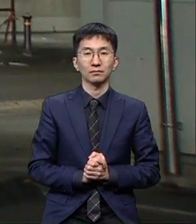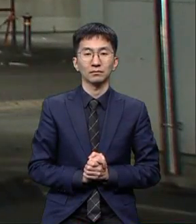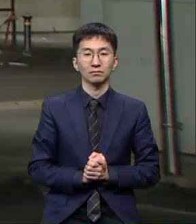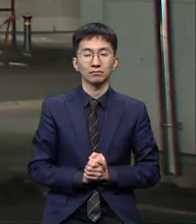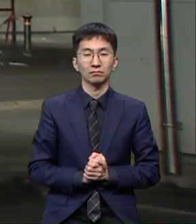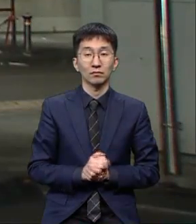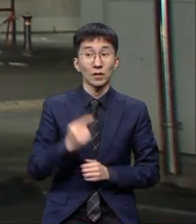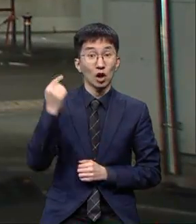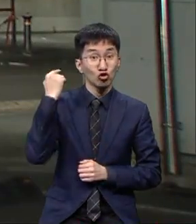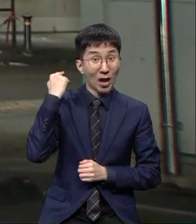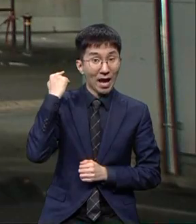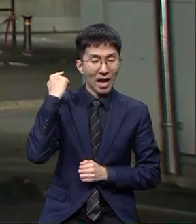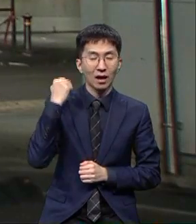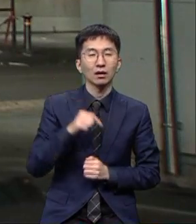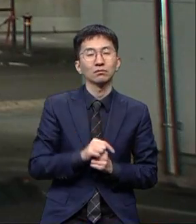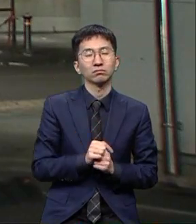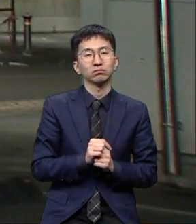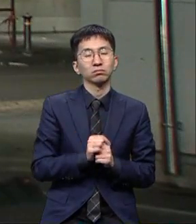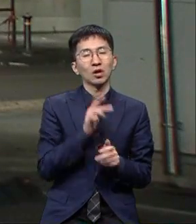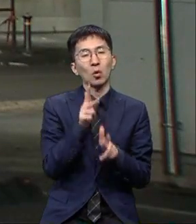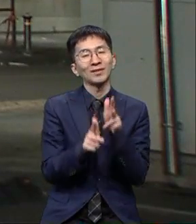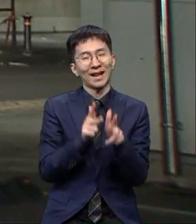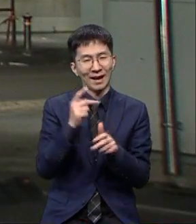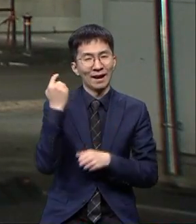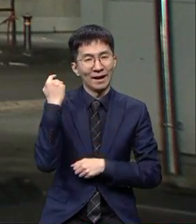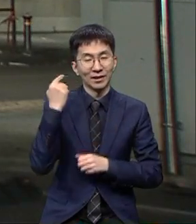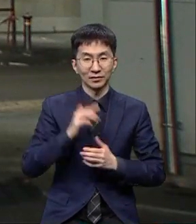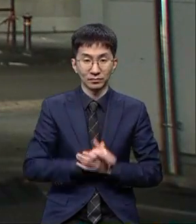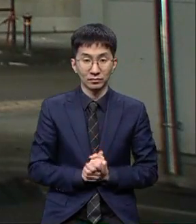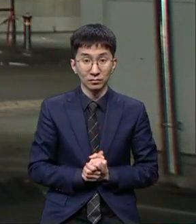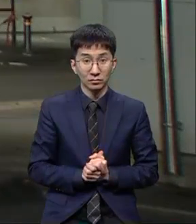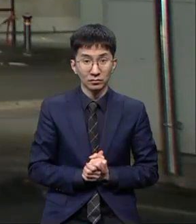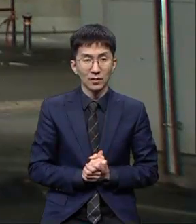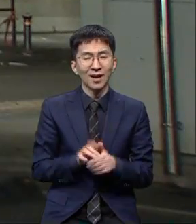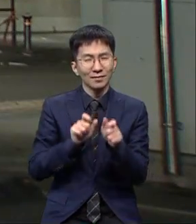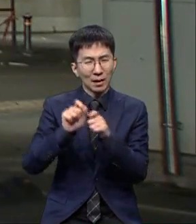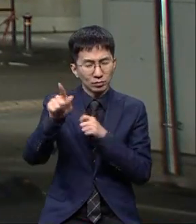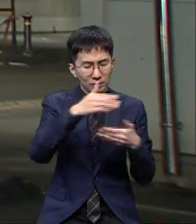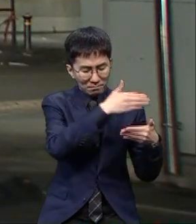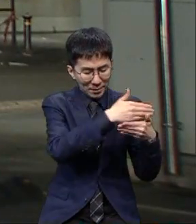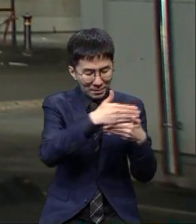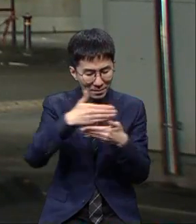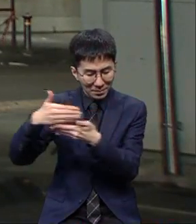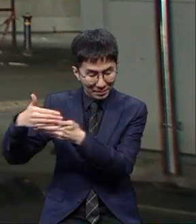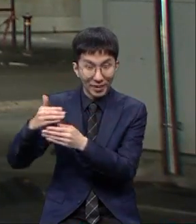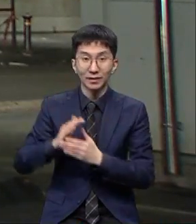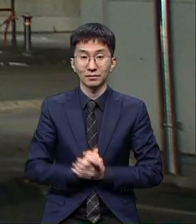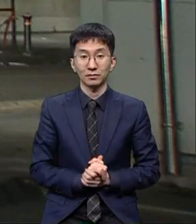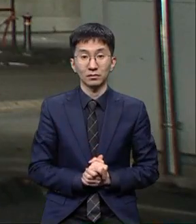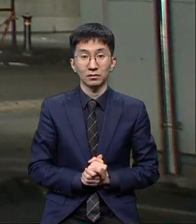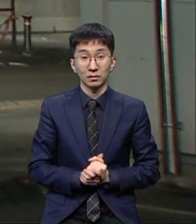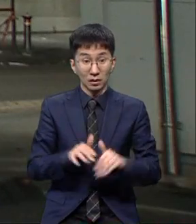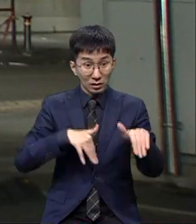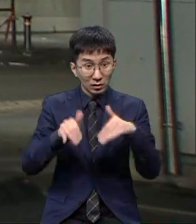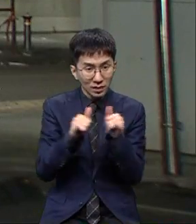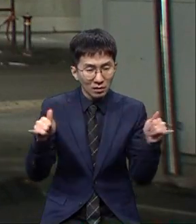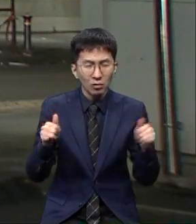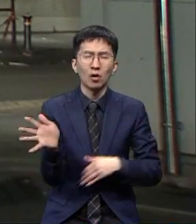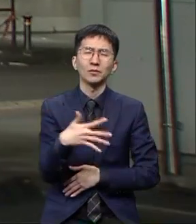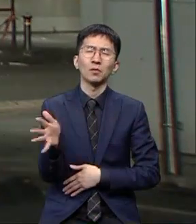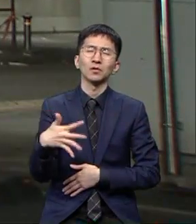네, 제 뒤로 집단 감염이 발생한 공장이 보이는데 일부를 빼곤 대부분 불이 꺼진 상태입니다. 주변에 행인도 거의 보이지